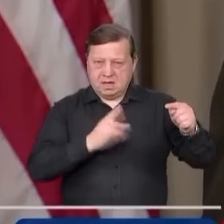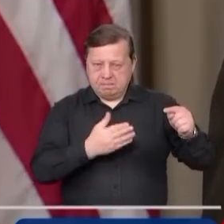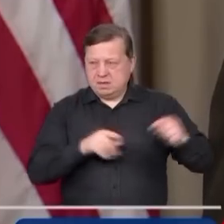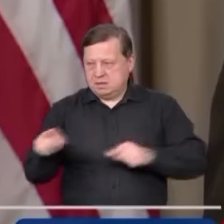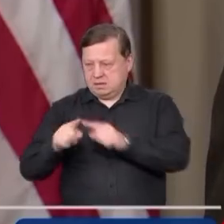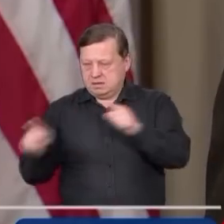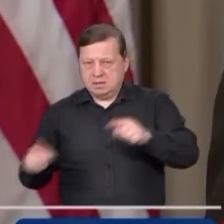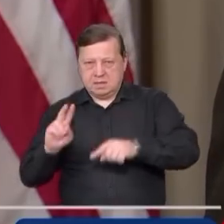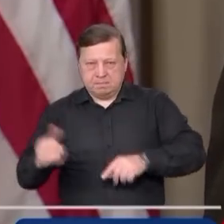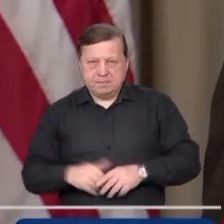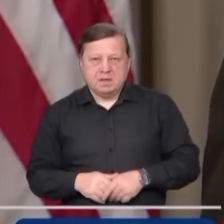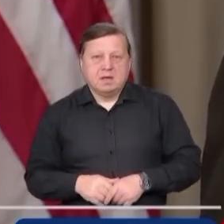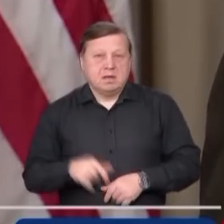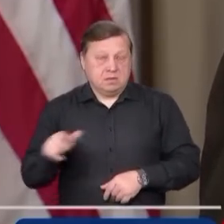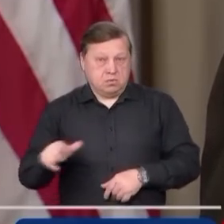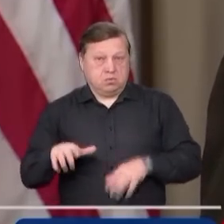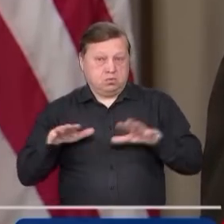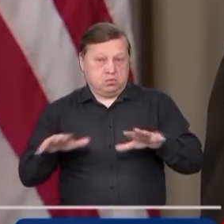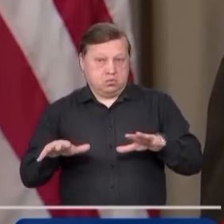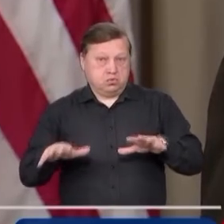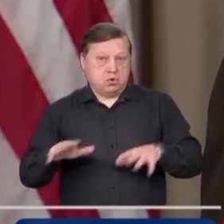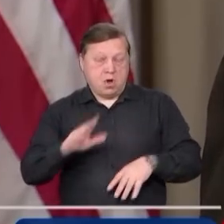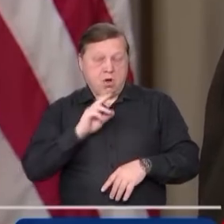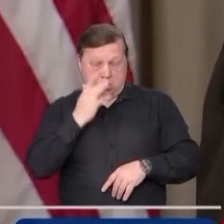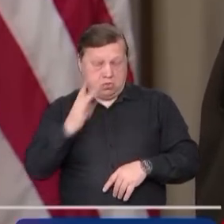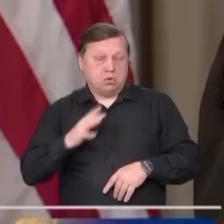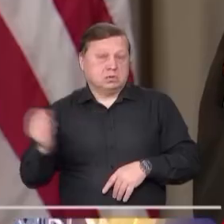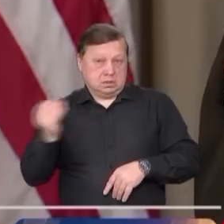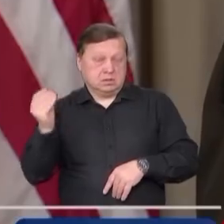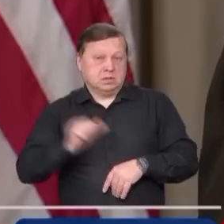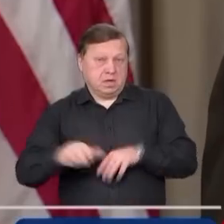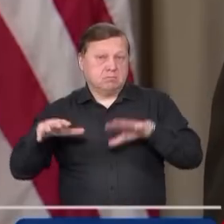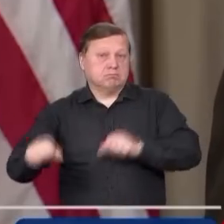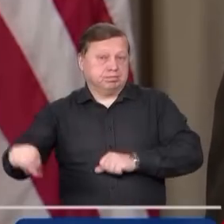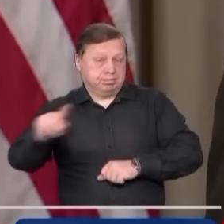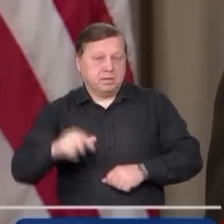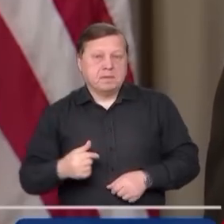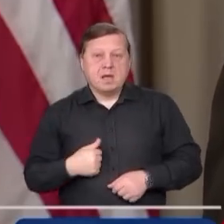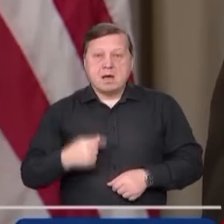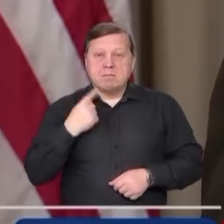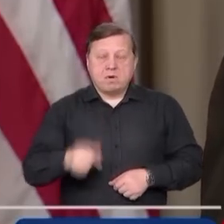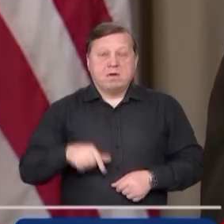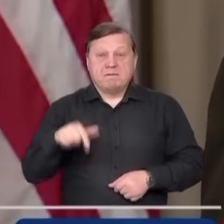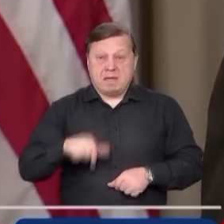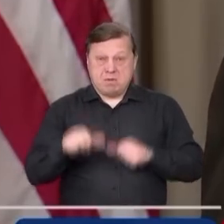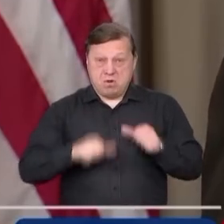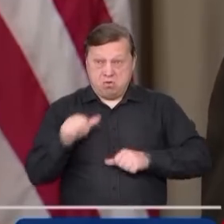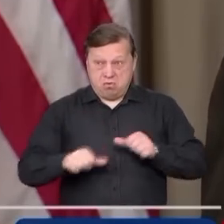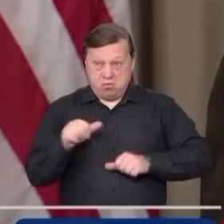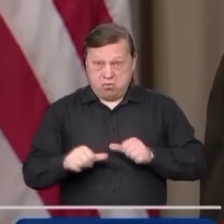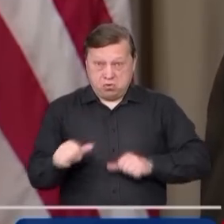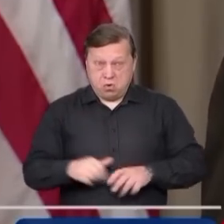nadal znaczące siły okupacyjne Rosji. Z punktu wojskowego widzenia uważam, że w tym roku bardzo trudno